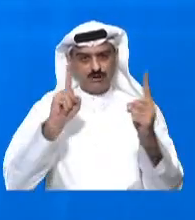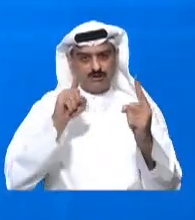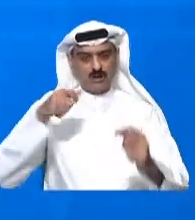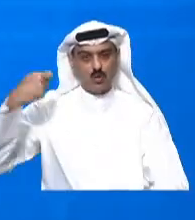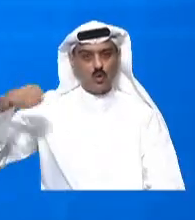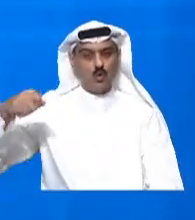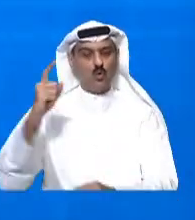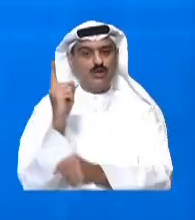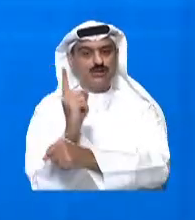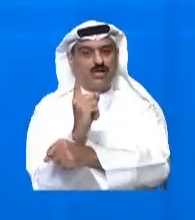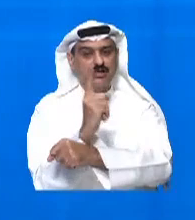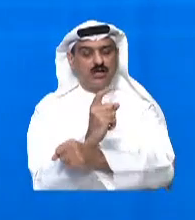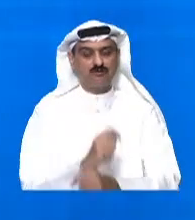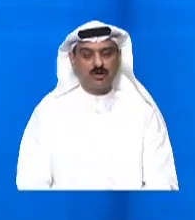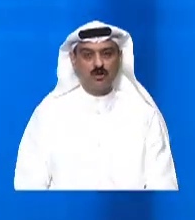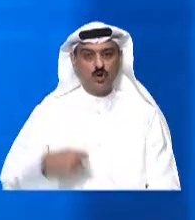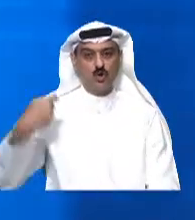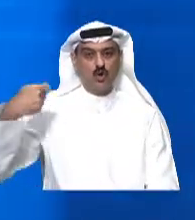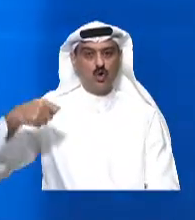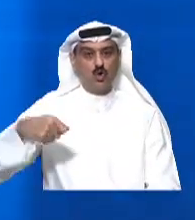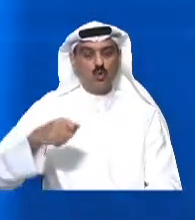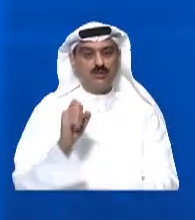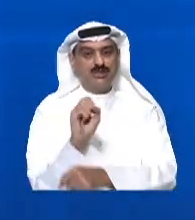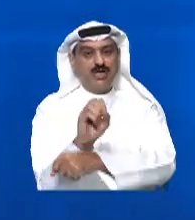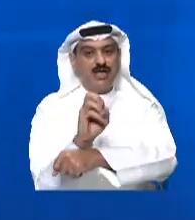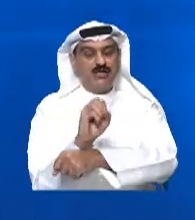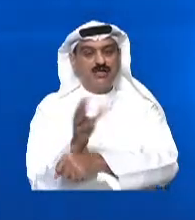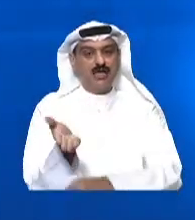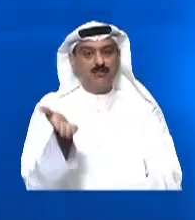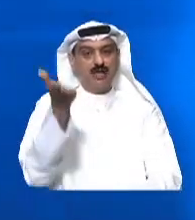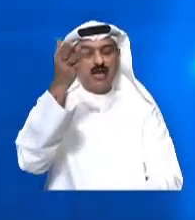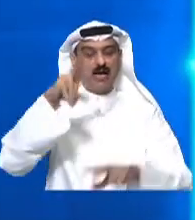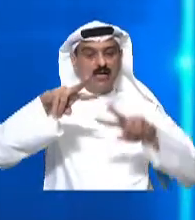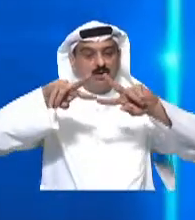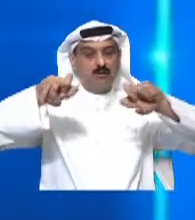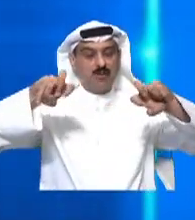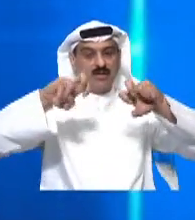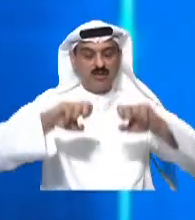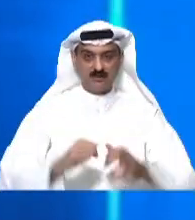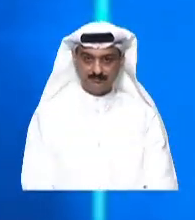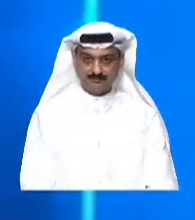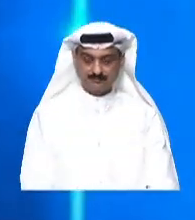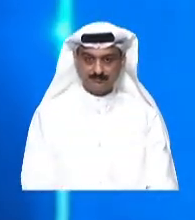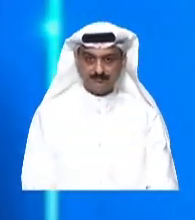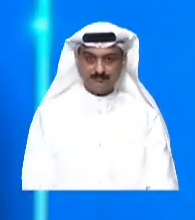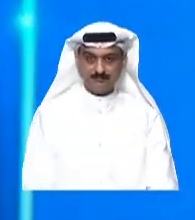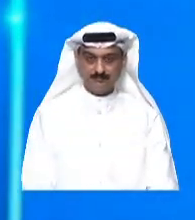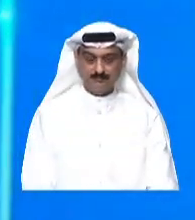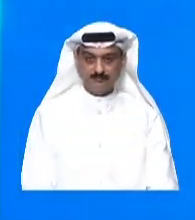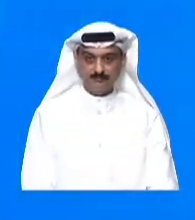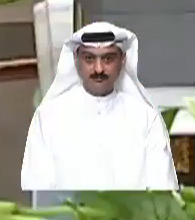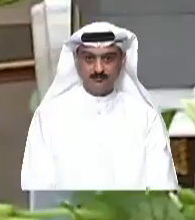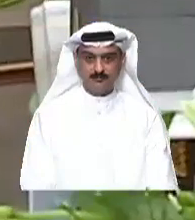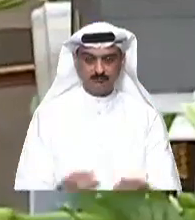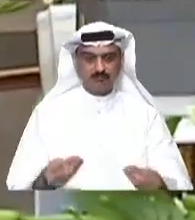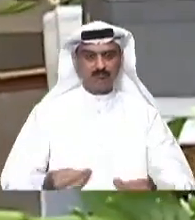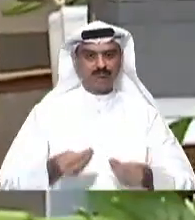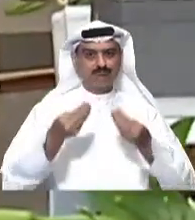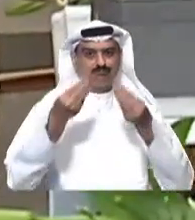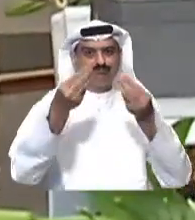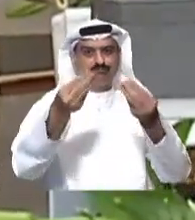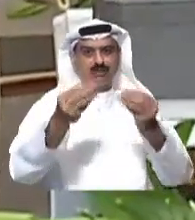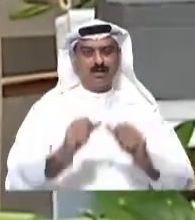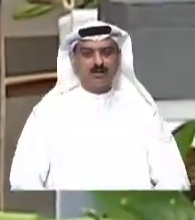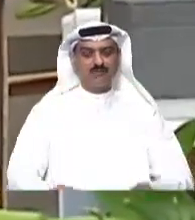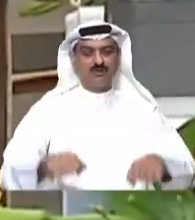التربية ووزير التعليم العالي والبحث العلمي الدكتور علي فهد المضف، حيث قدم لسموه مدير